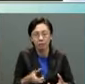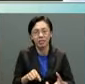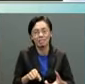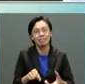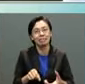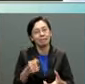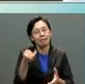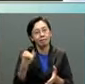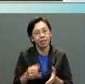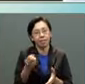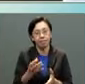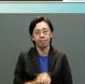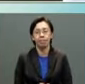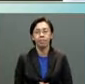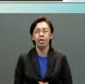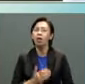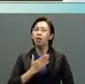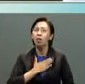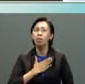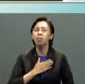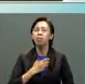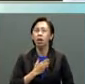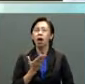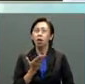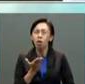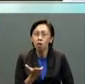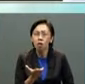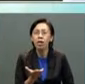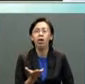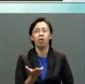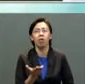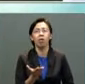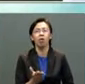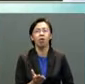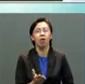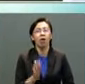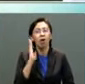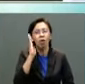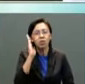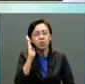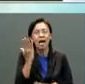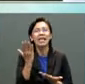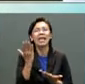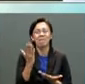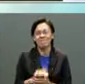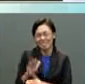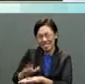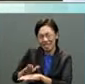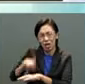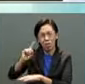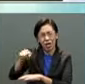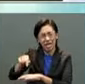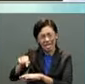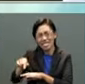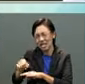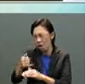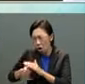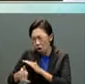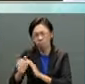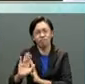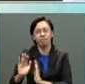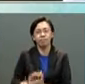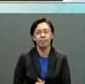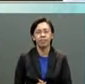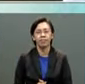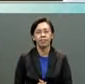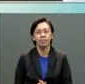องขอทีนี้ต้องขอให้ทางคุณพ่อบ้านเลยครับช่วยเตือนคุณแม่บ้านหน่อยนึงนะครับหรือว่าคน